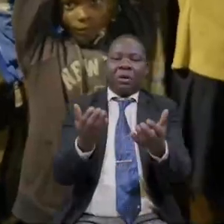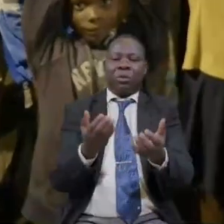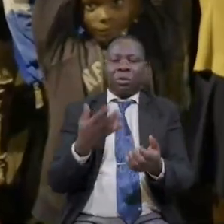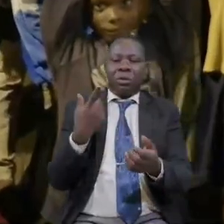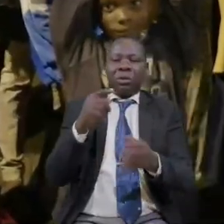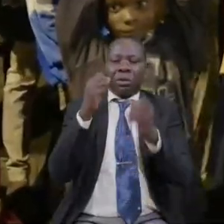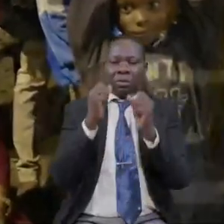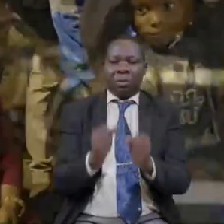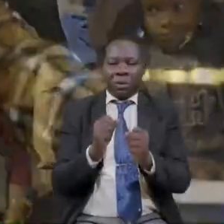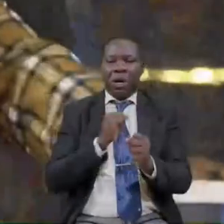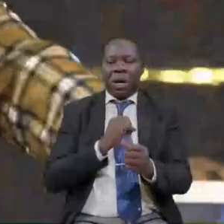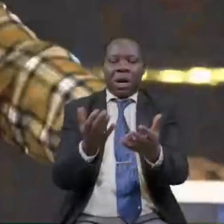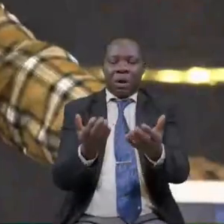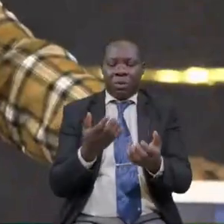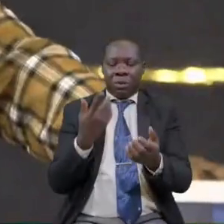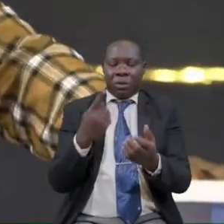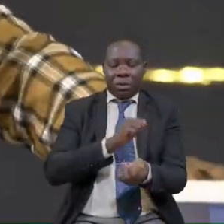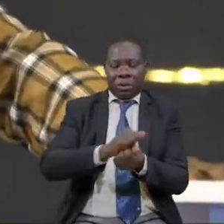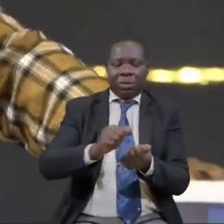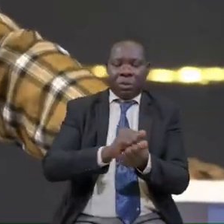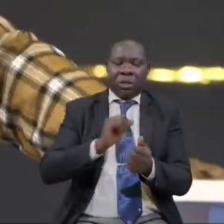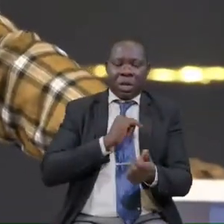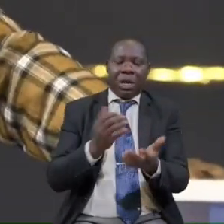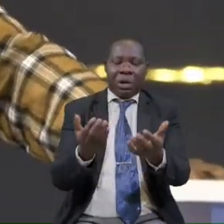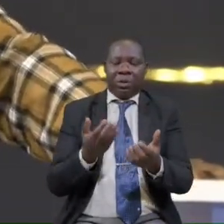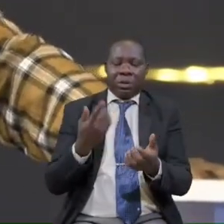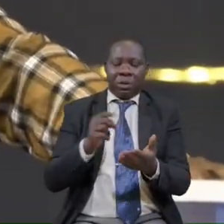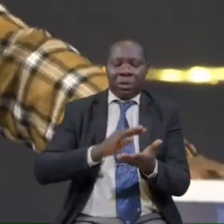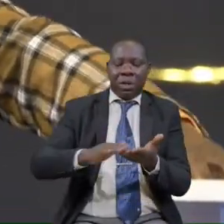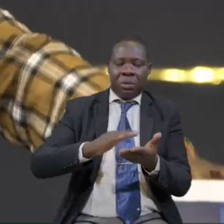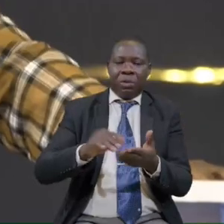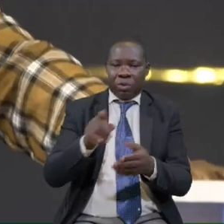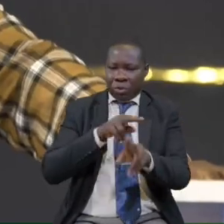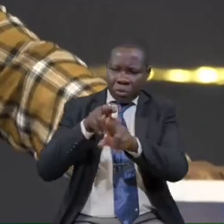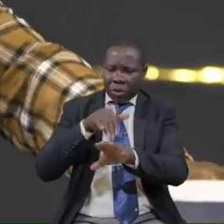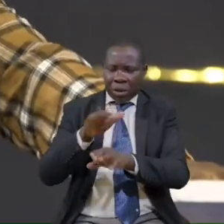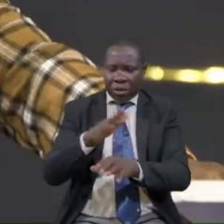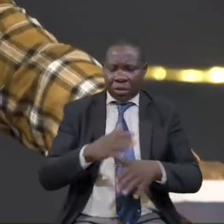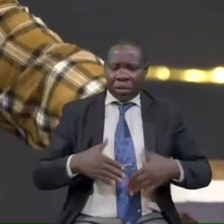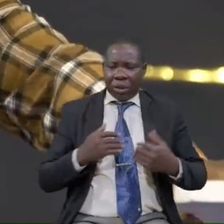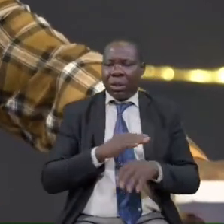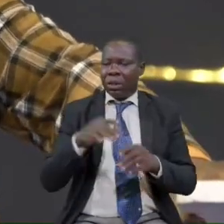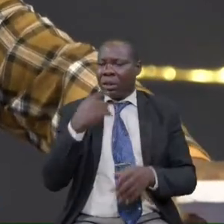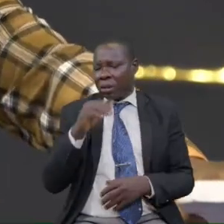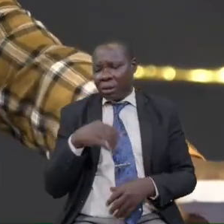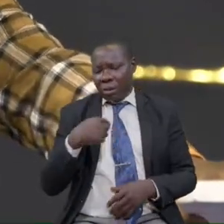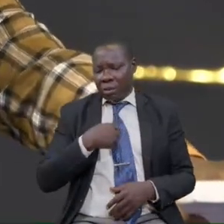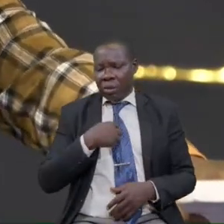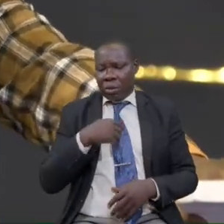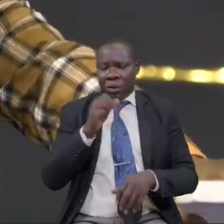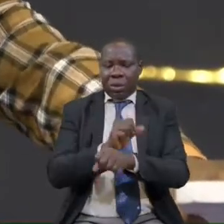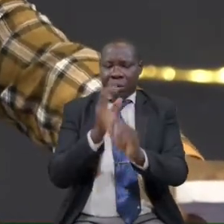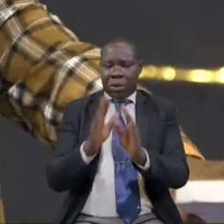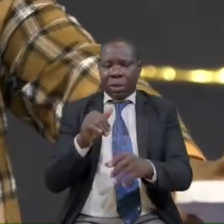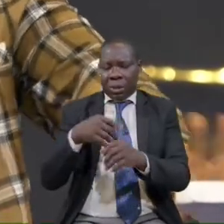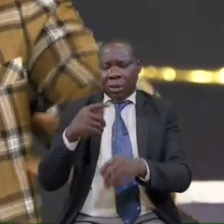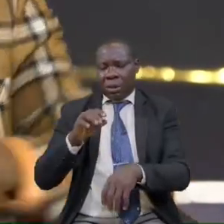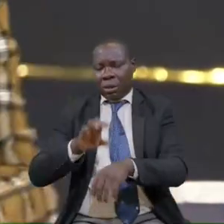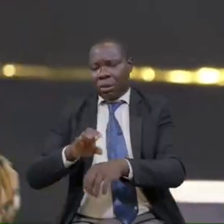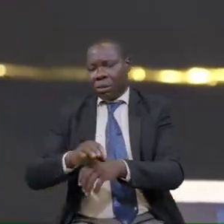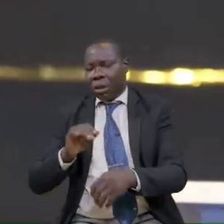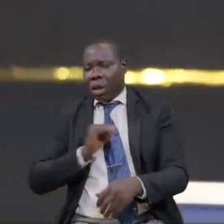Je veux la purification. Regardez votre vie. Faut pas dire, et je suis à l'église, je suis dans cette religion,